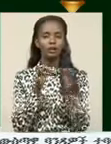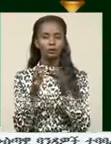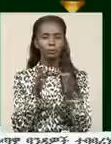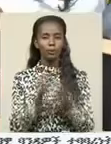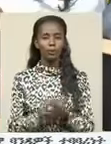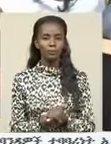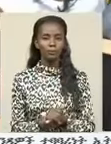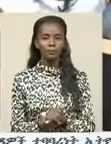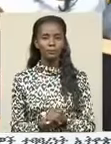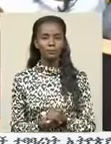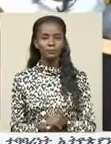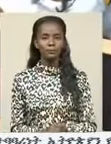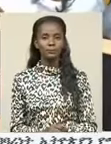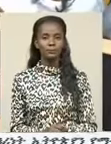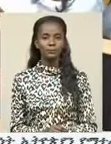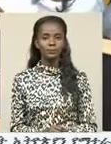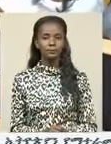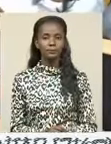ገልጸዋል።